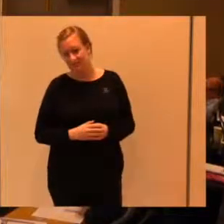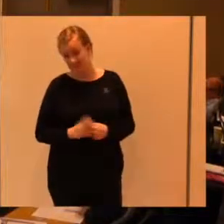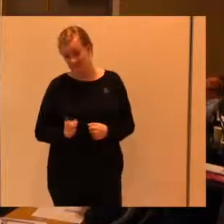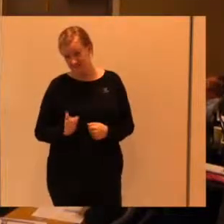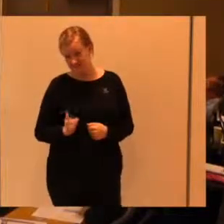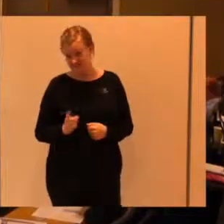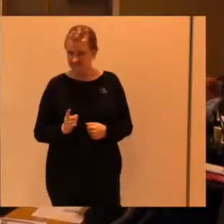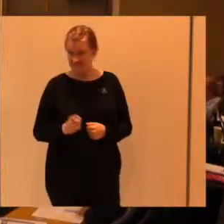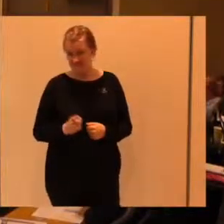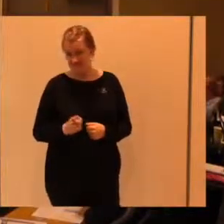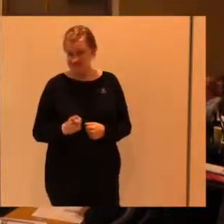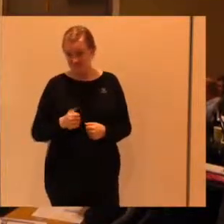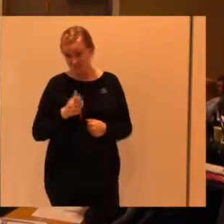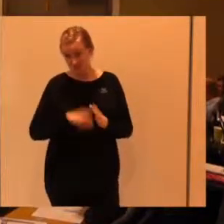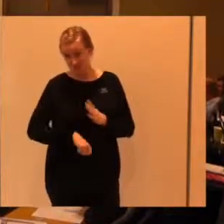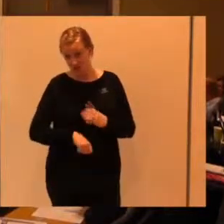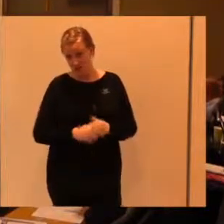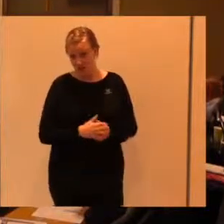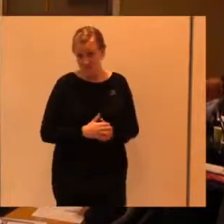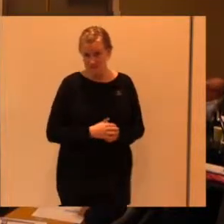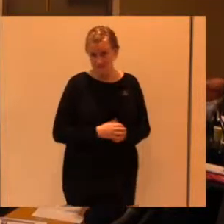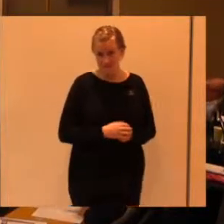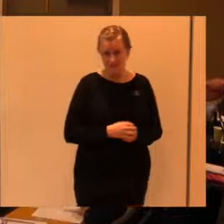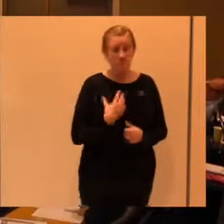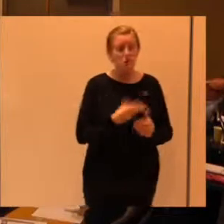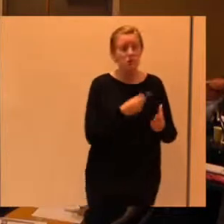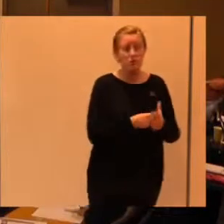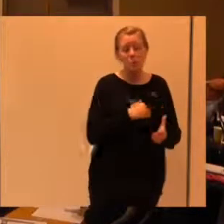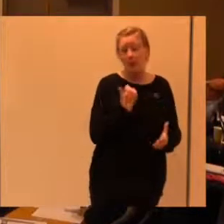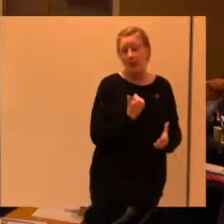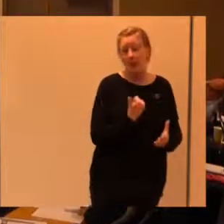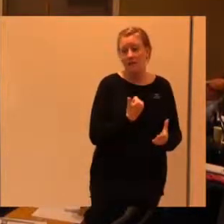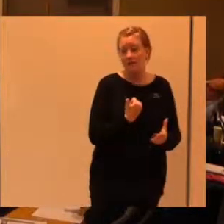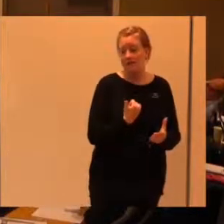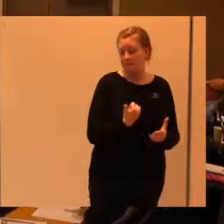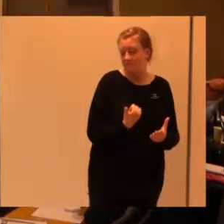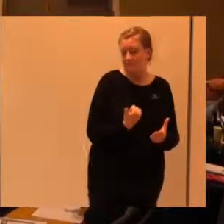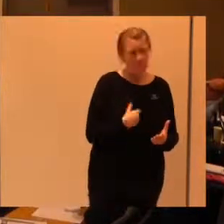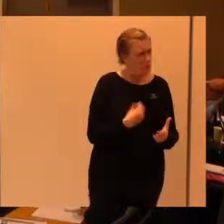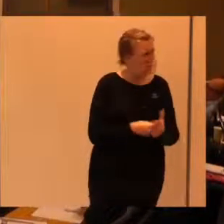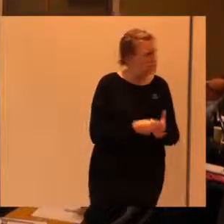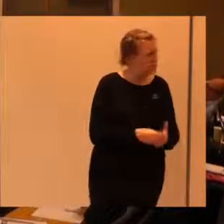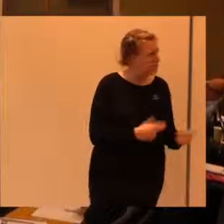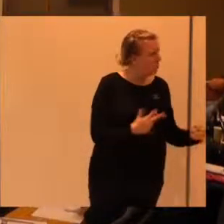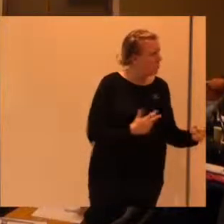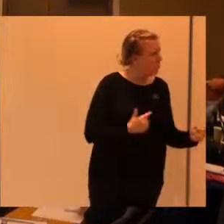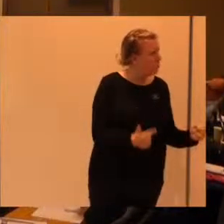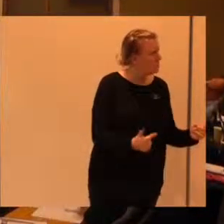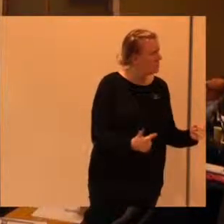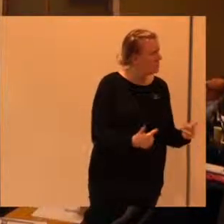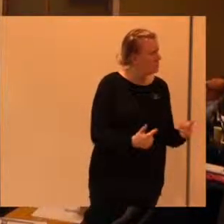ganska dyra. I alla fall om jag måste köpa hjälpmedlen vid sidan om. Vad kostar det?